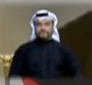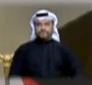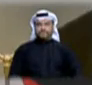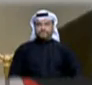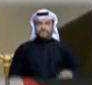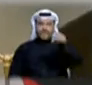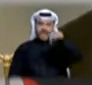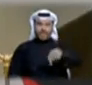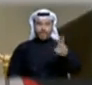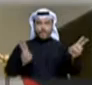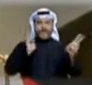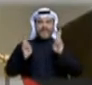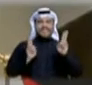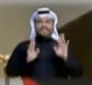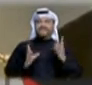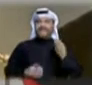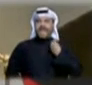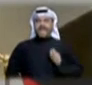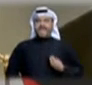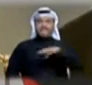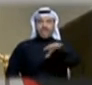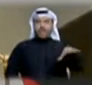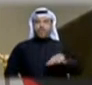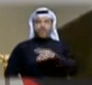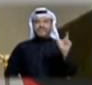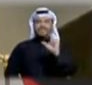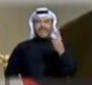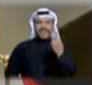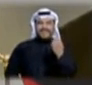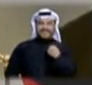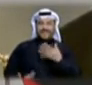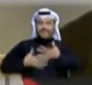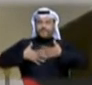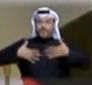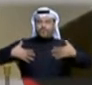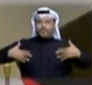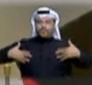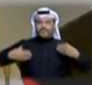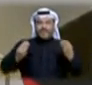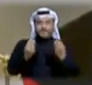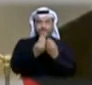في هذه الاحتفالات الوطنية يسعدنا أن يكون